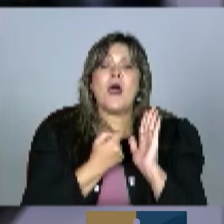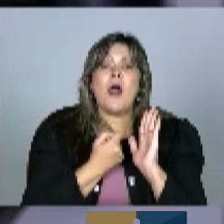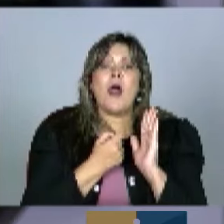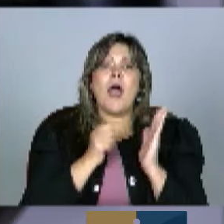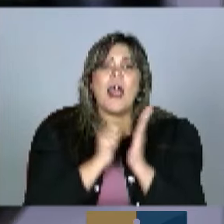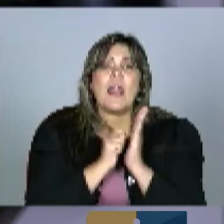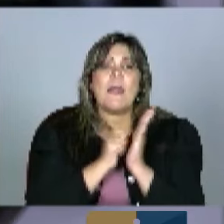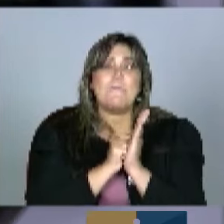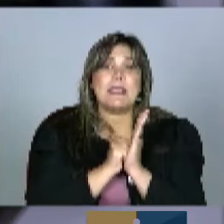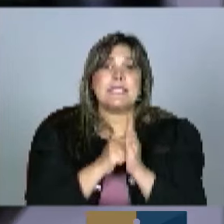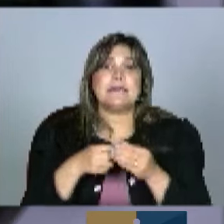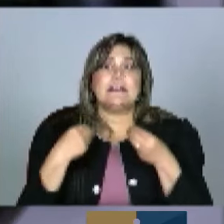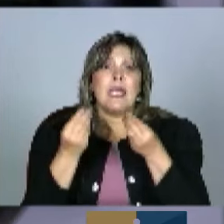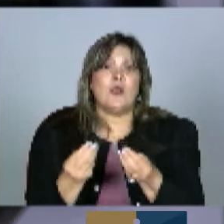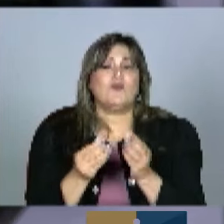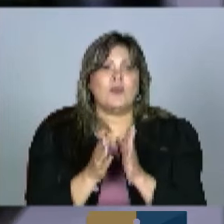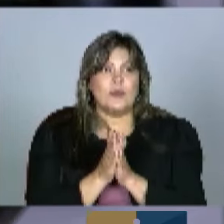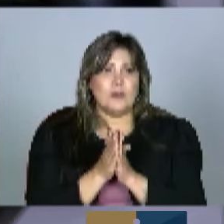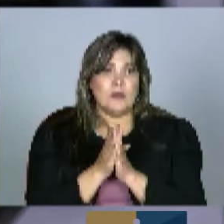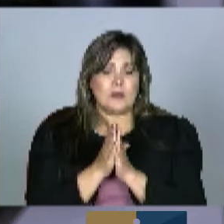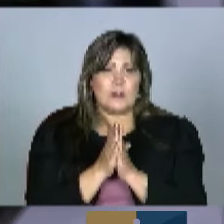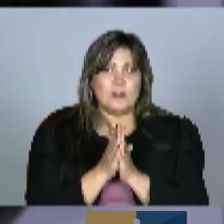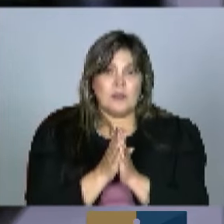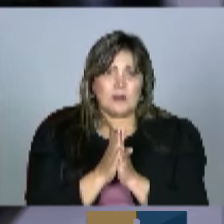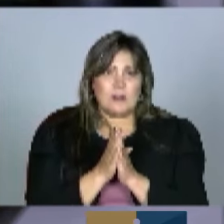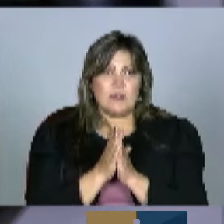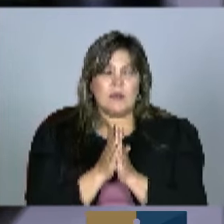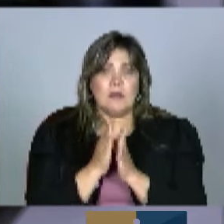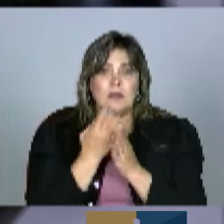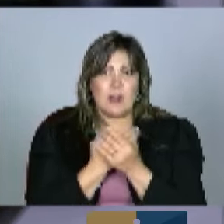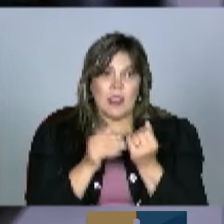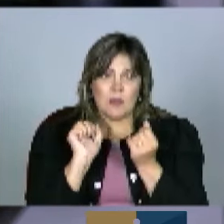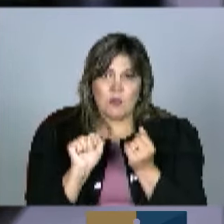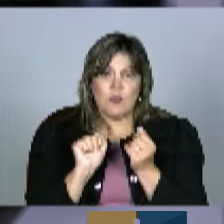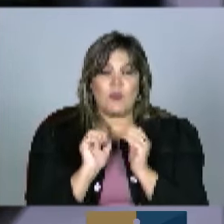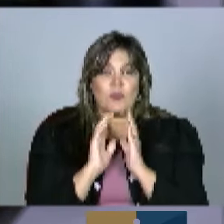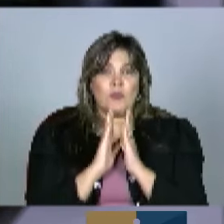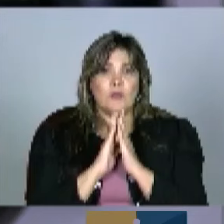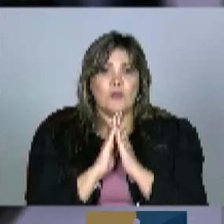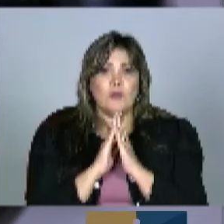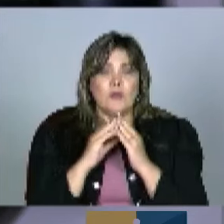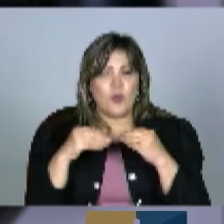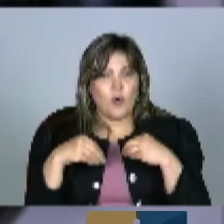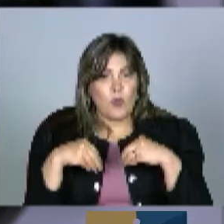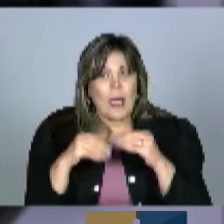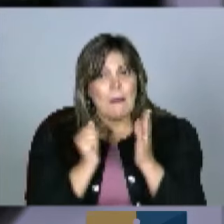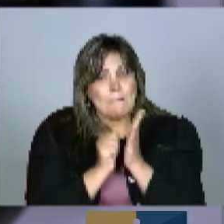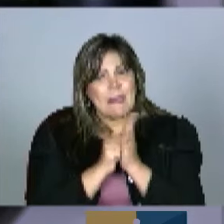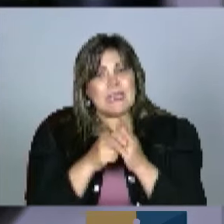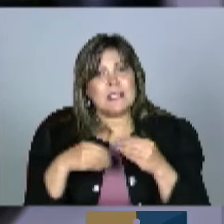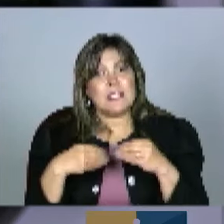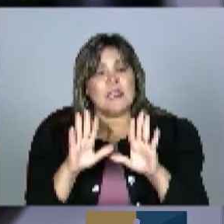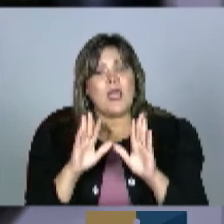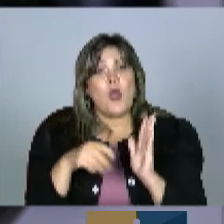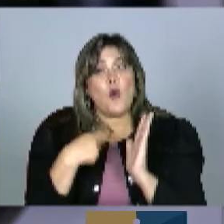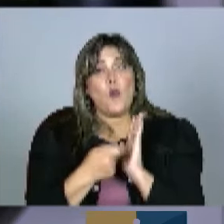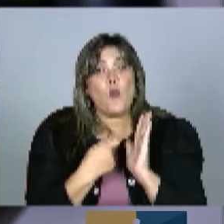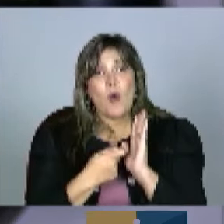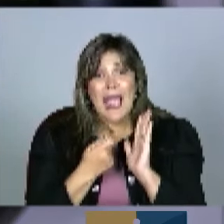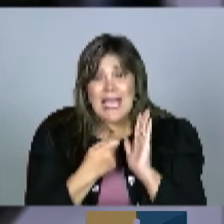يضيع حقوقه اه مضى ابنه بالتنازل عن نصيبه وكتب املاك الاولاده